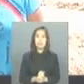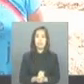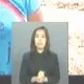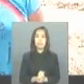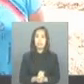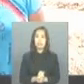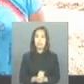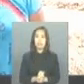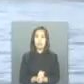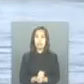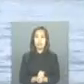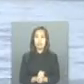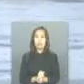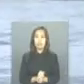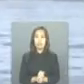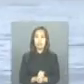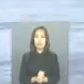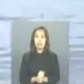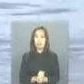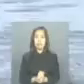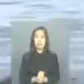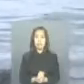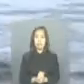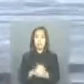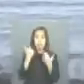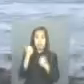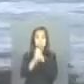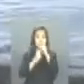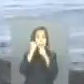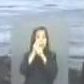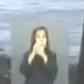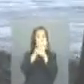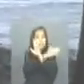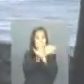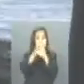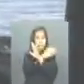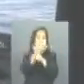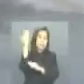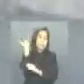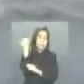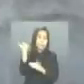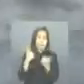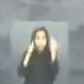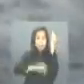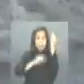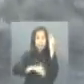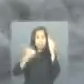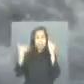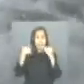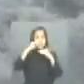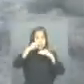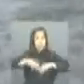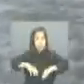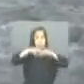บ้านเจ้าเรื่องนี้ยังเจ้า ในช่วงหลายปีที่ผ่านมาพื้นที่ภาคใต้ประสบกับภัยพิบัติอย่างต่อเนื่อง